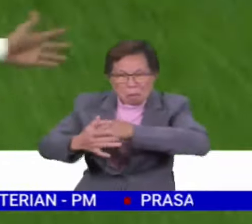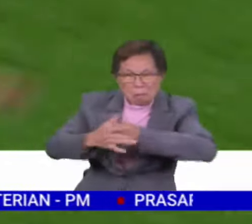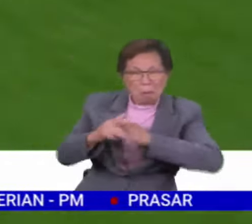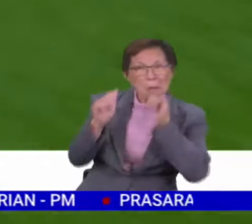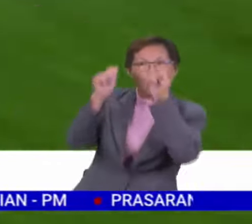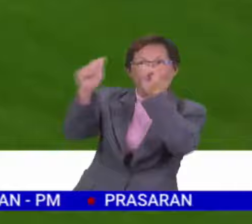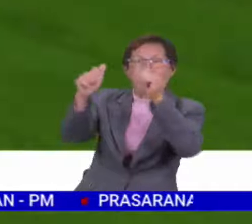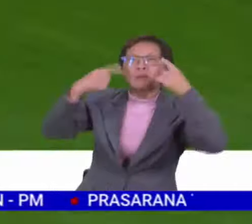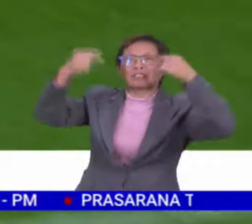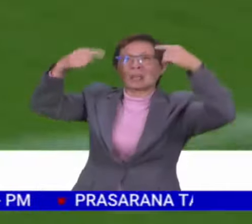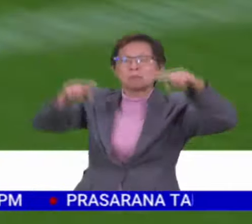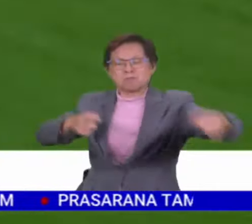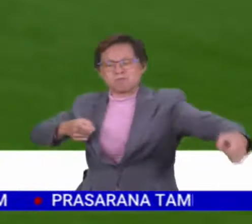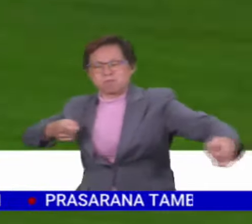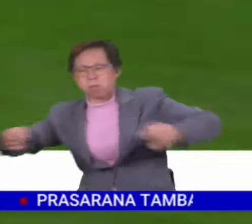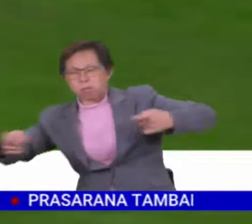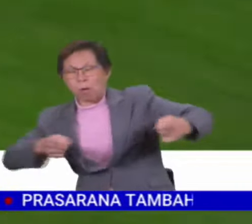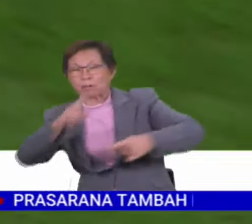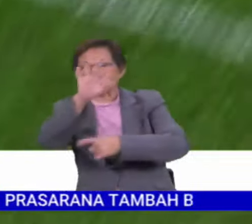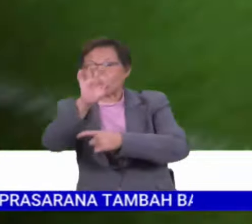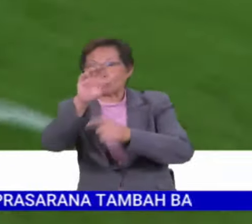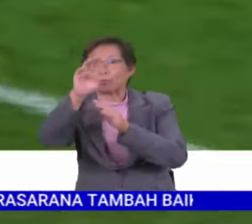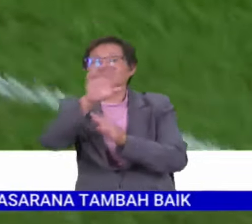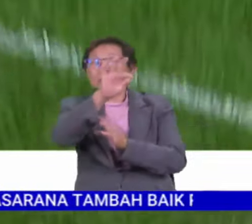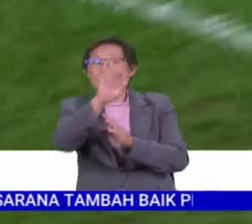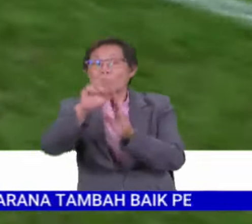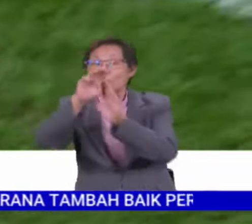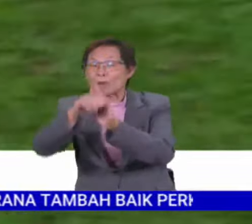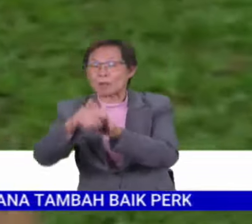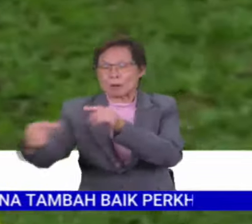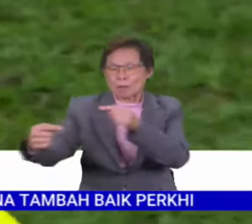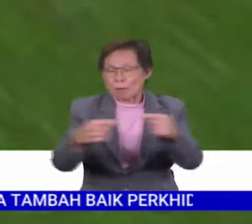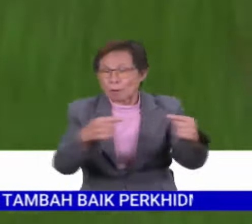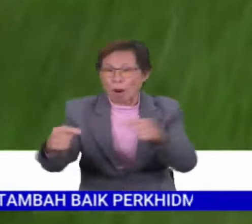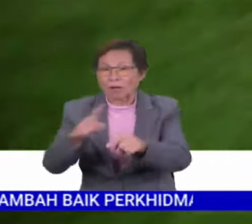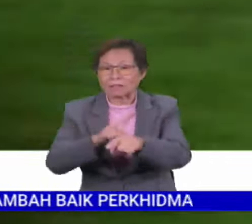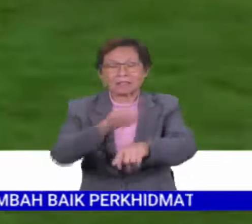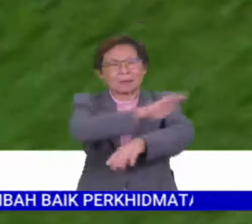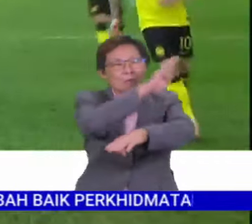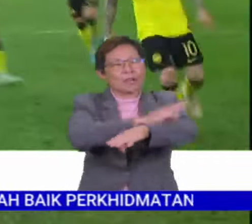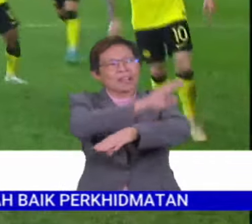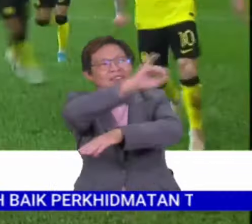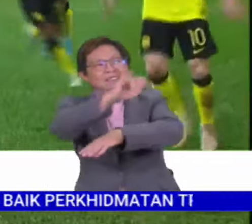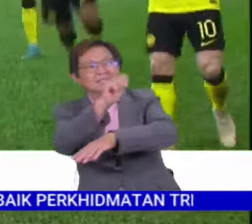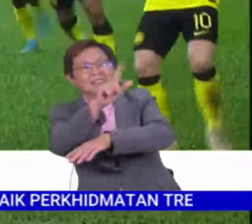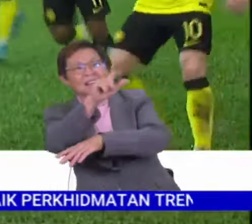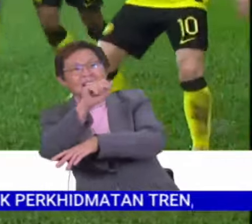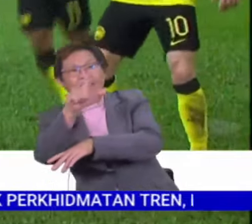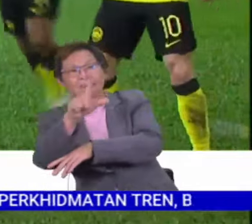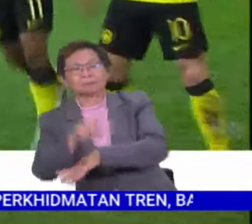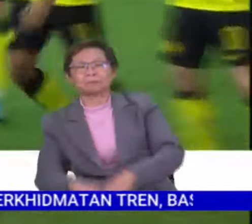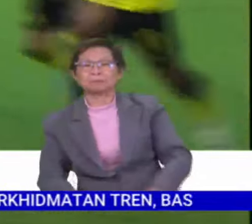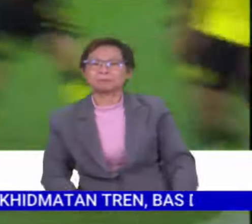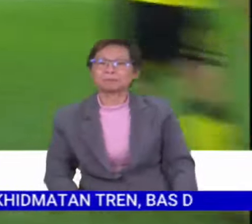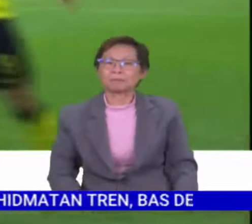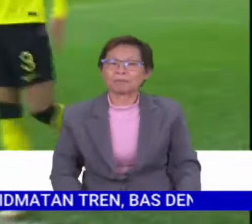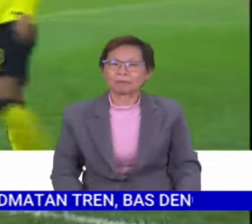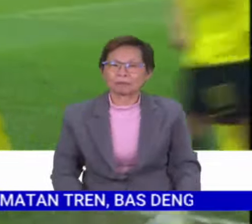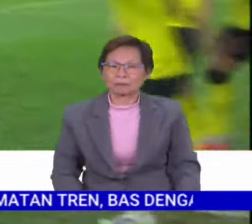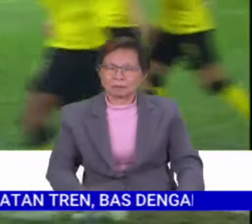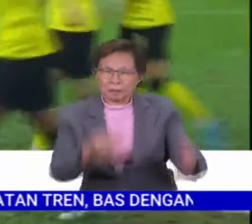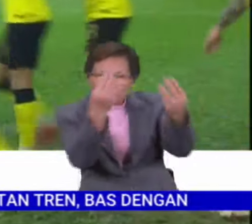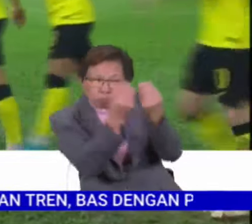yang tinggi berjaya menguasai 90 minit permainan ketika perlawanan di Stadium Nasional di Bukit Jalil.